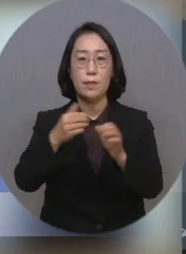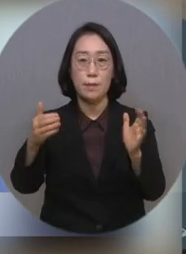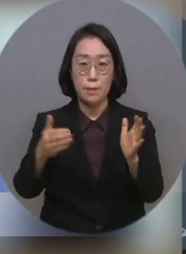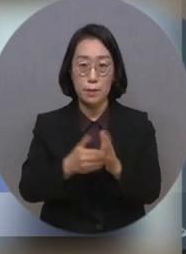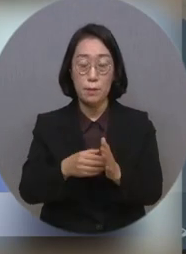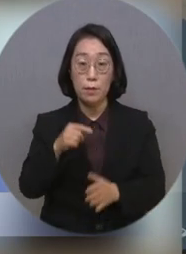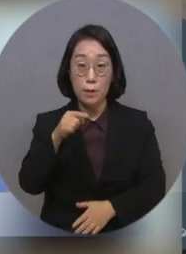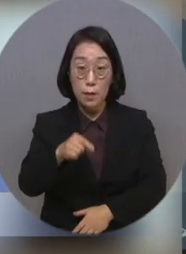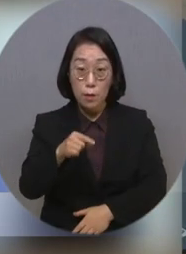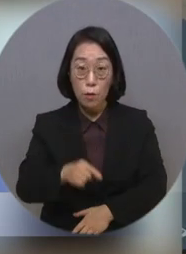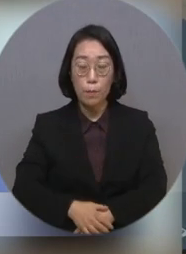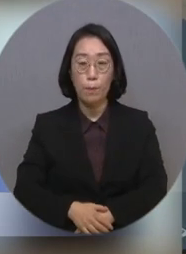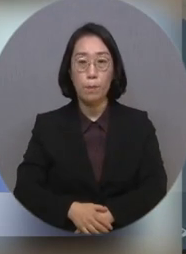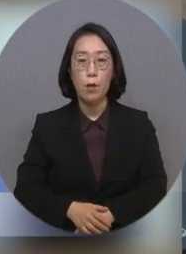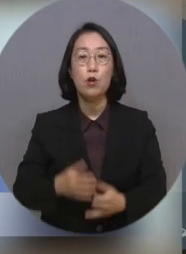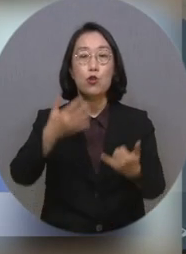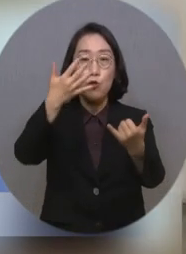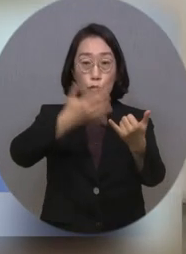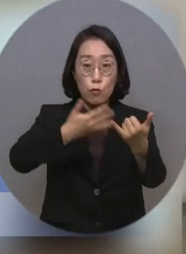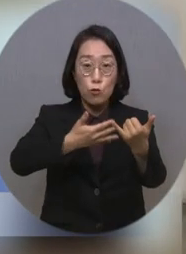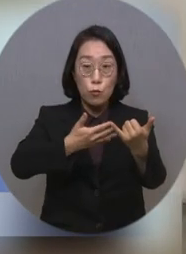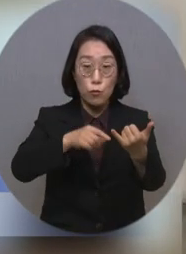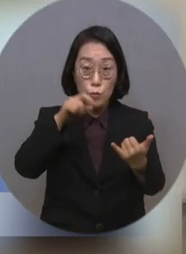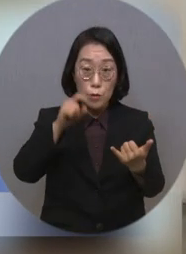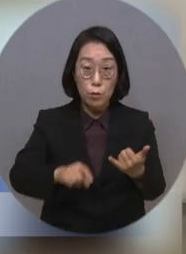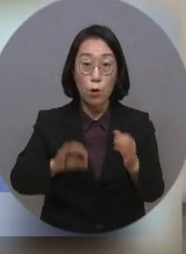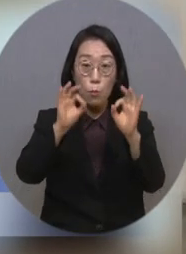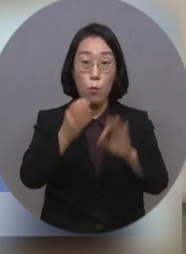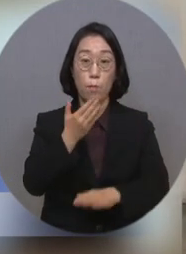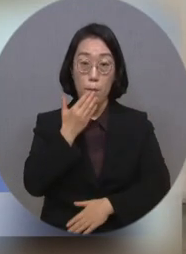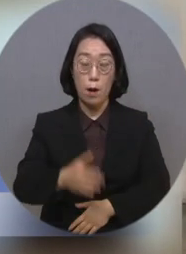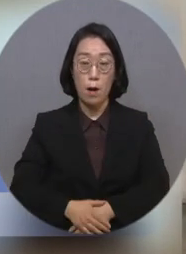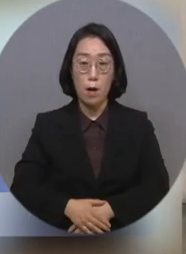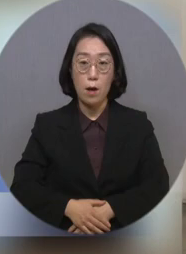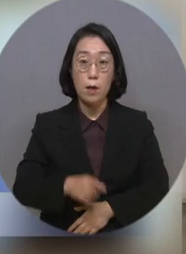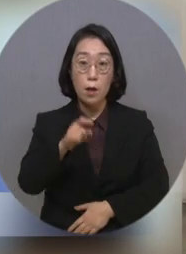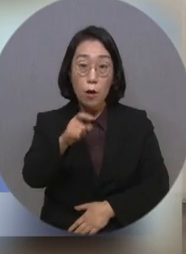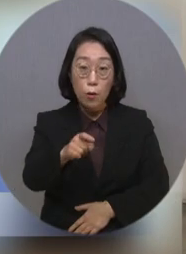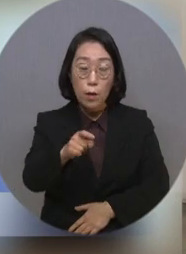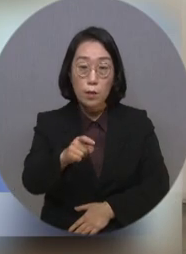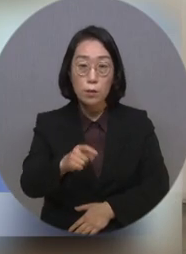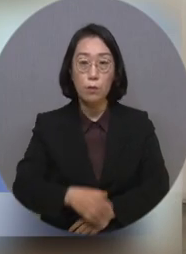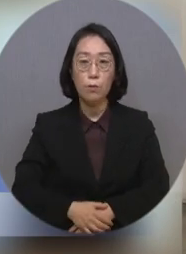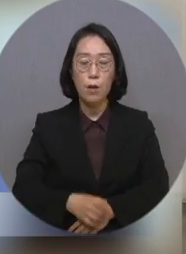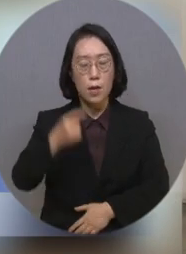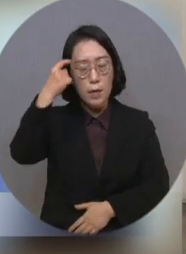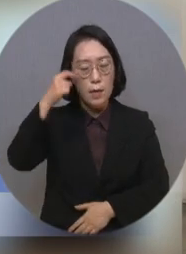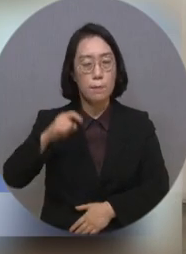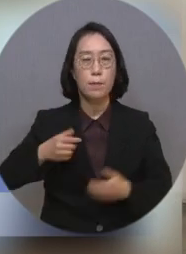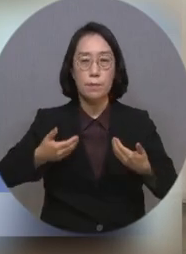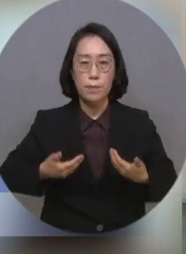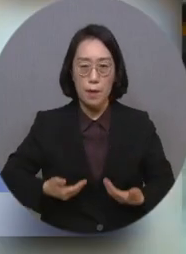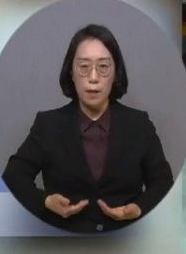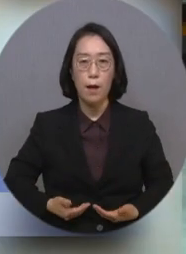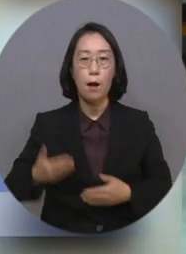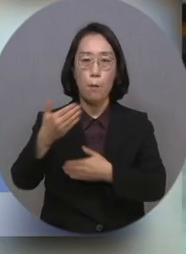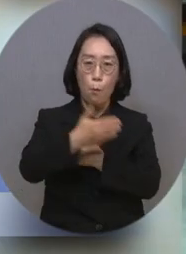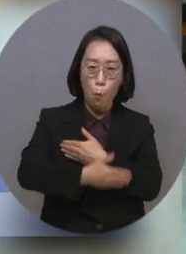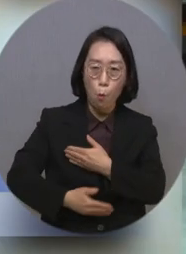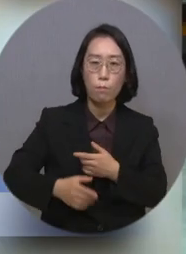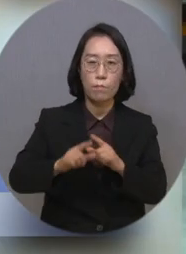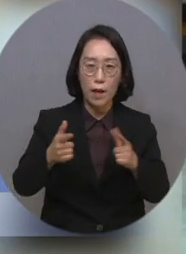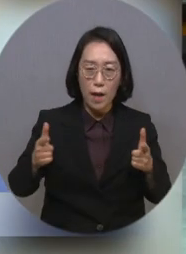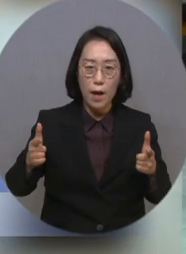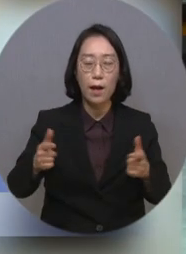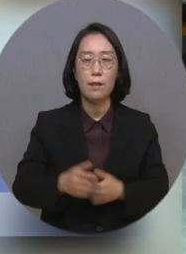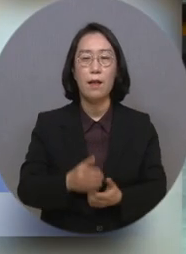영상은 한국장애인개발원 유튜브 채널에서 시청할 수 있으며 영상에서는 명상과 몸풀기, 플랭크, 런지,